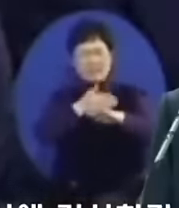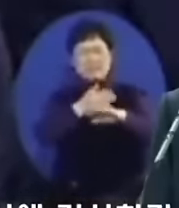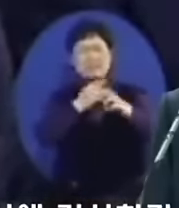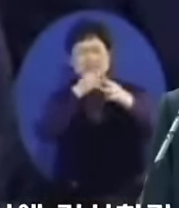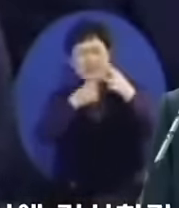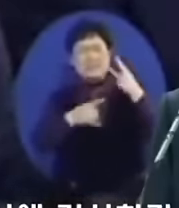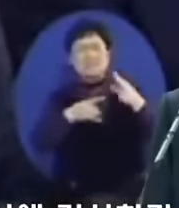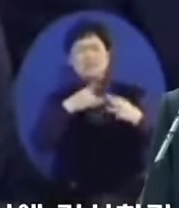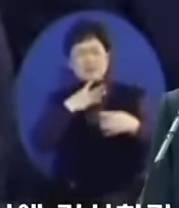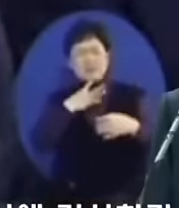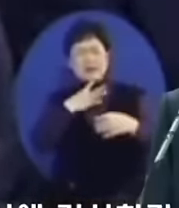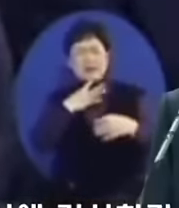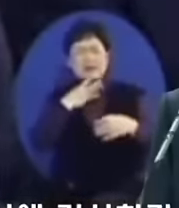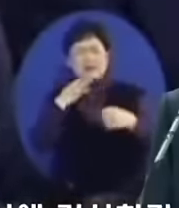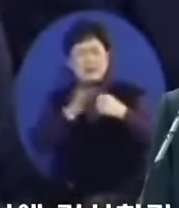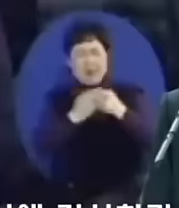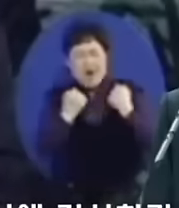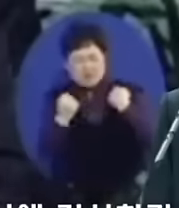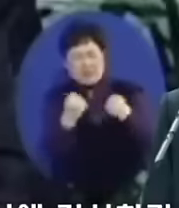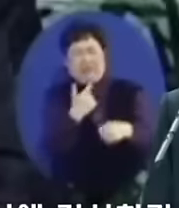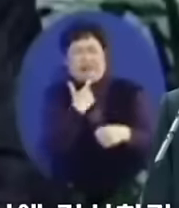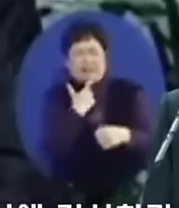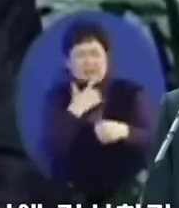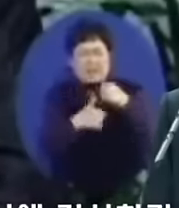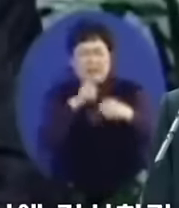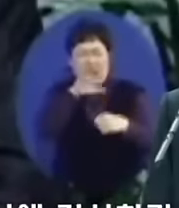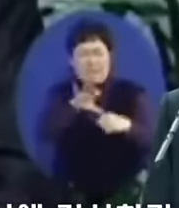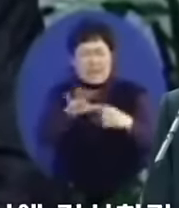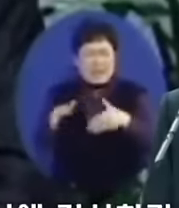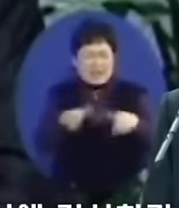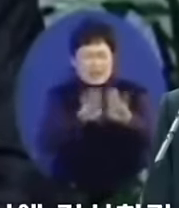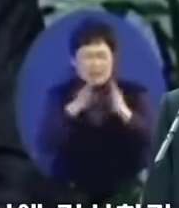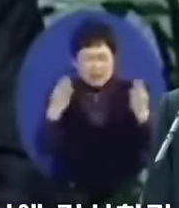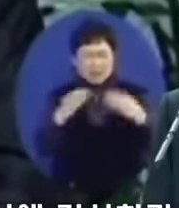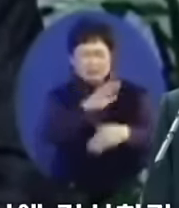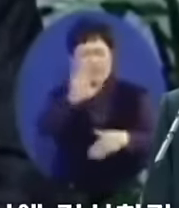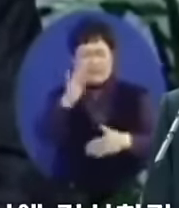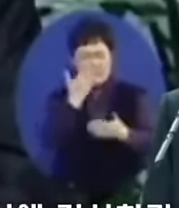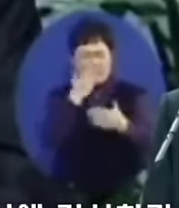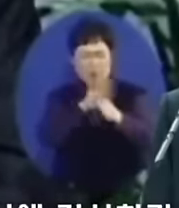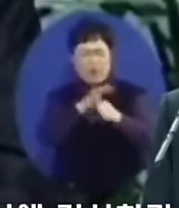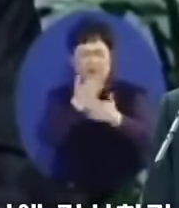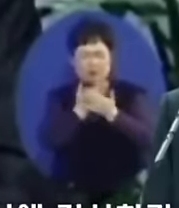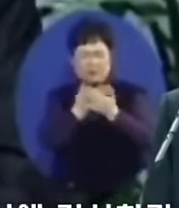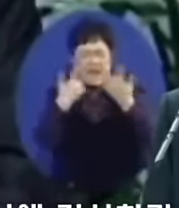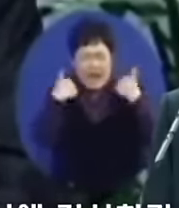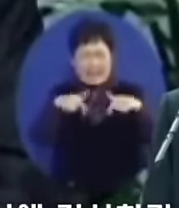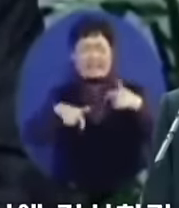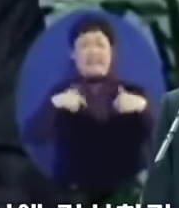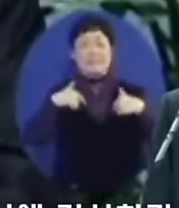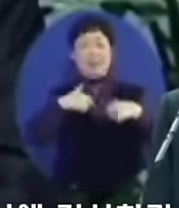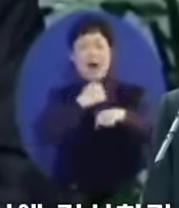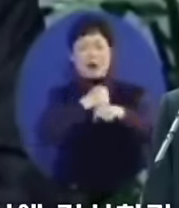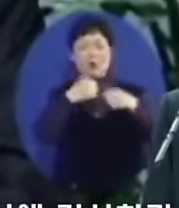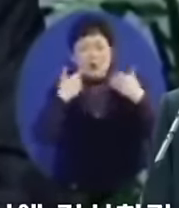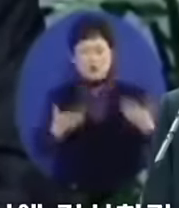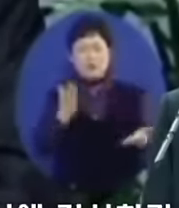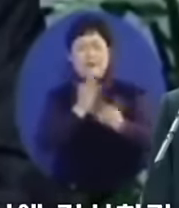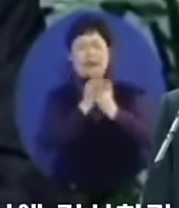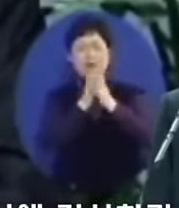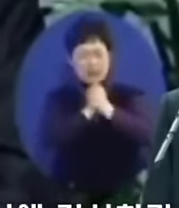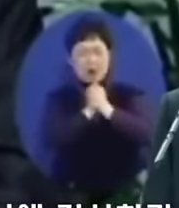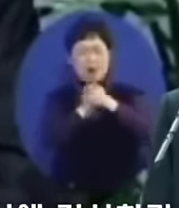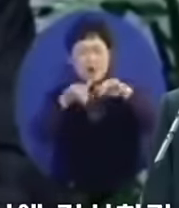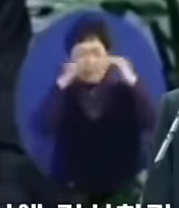없습니다. 그러므로 억지로 강제로 하나님 앞에 길을 열어놓는 우리가 되게 도와주시옵소서. 항상 기뻐하고 쉬지 말고